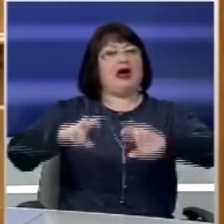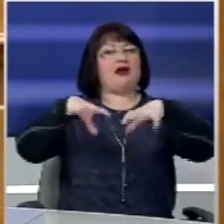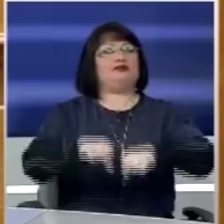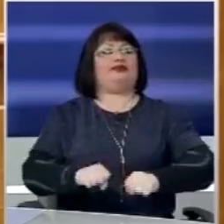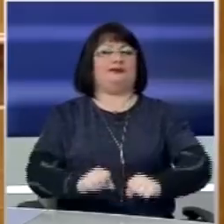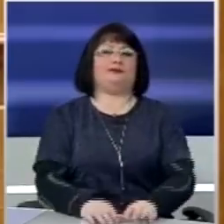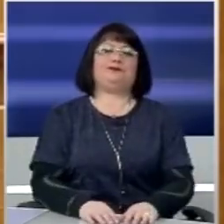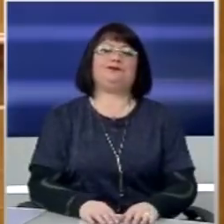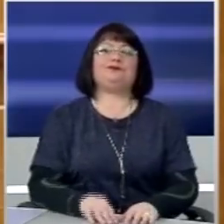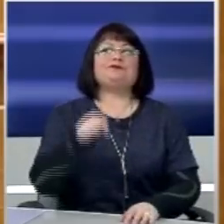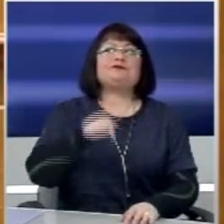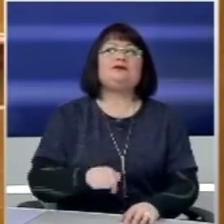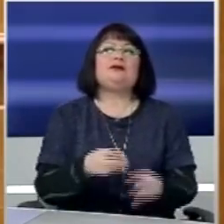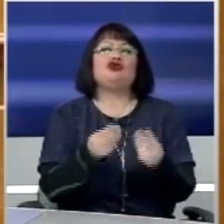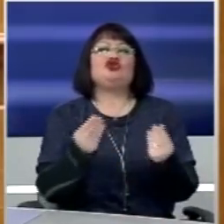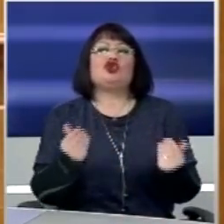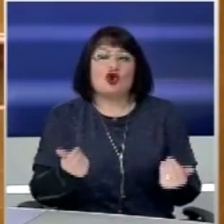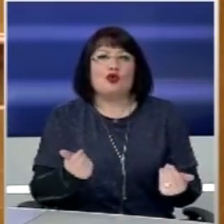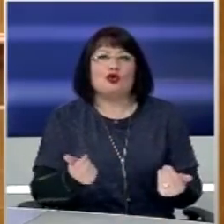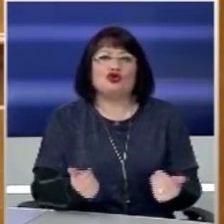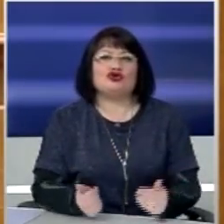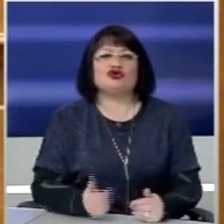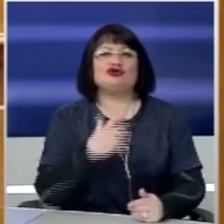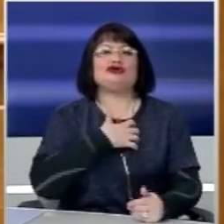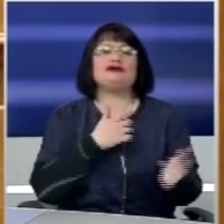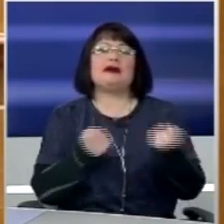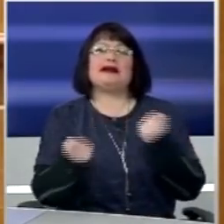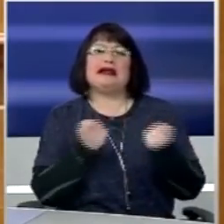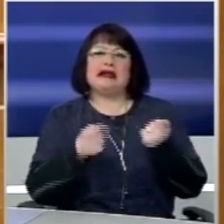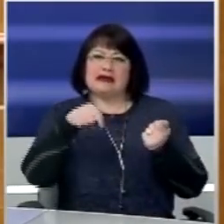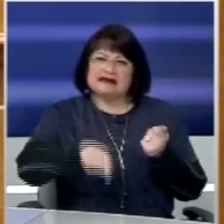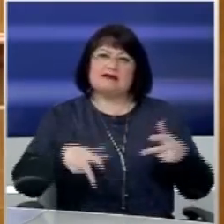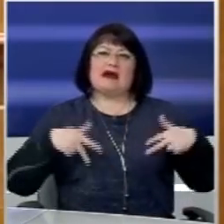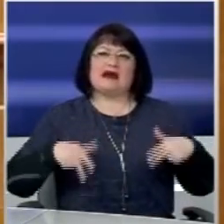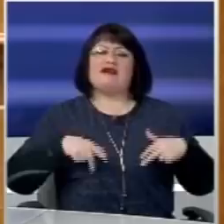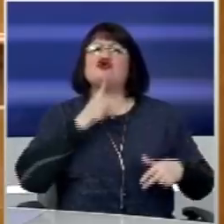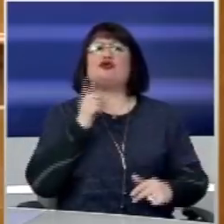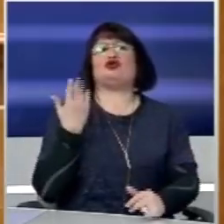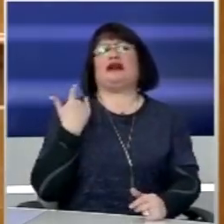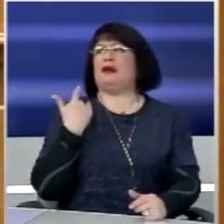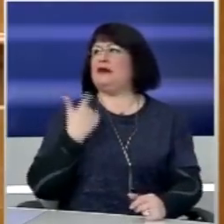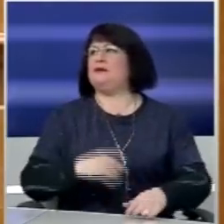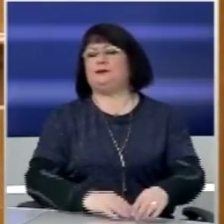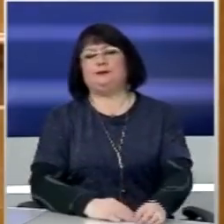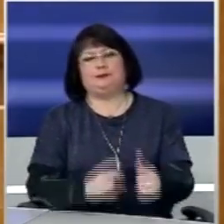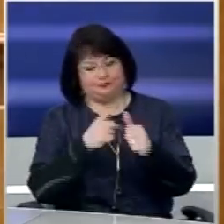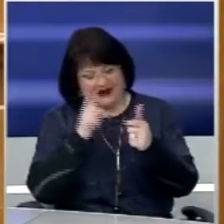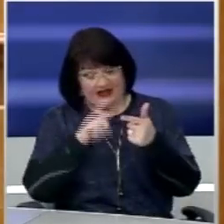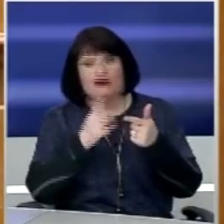την στρατηγική συμπαρατάσσεται και η σημερινή κυβέρνηση, όπως και οι προηγούμενες.